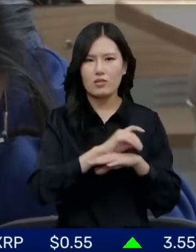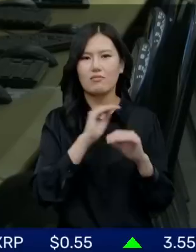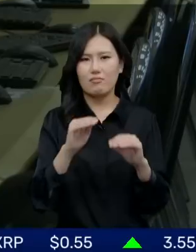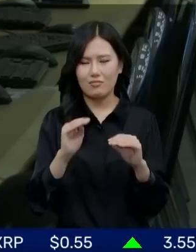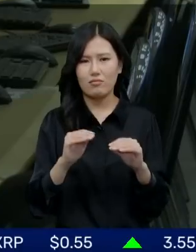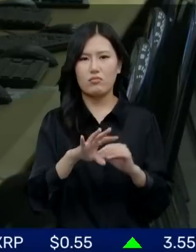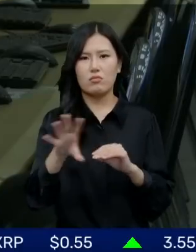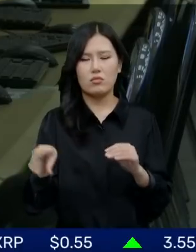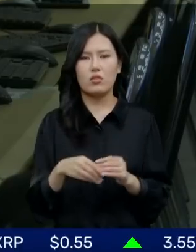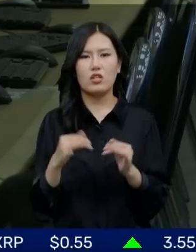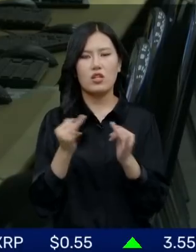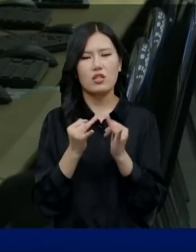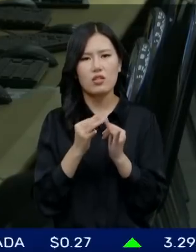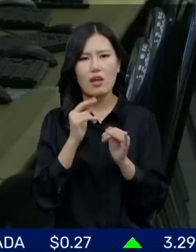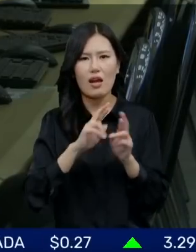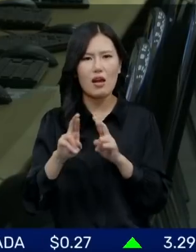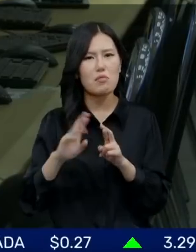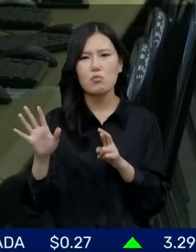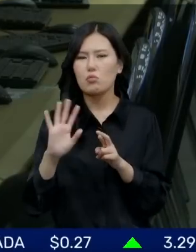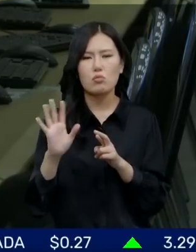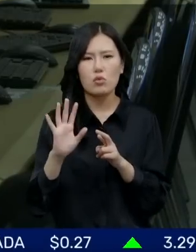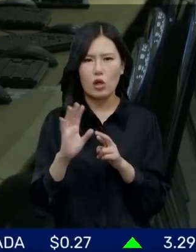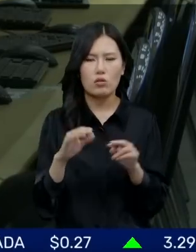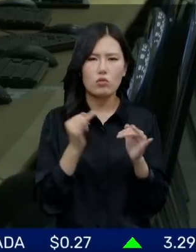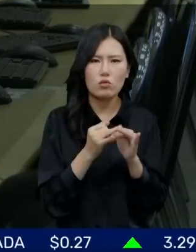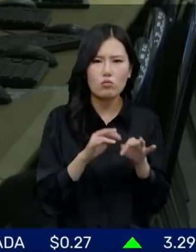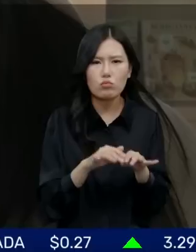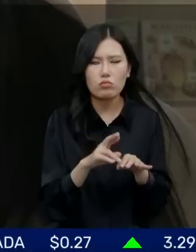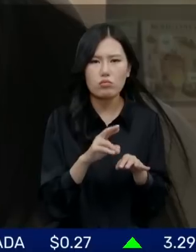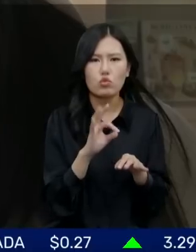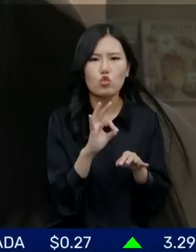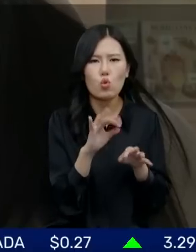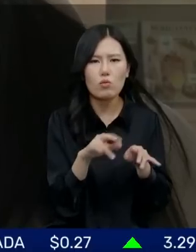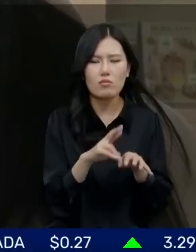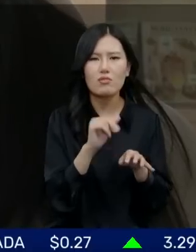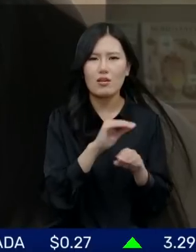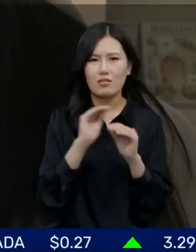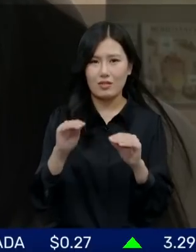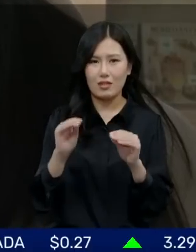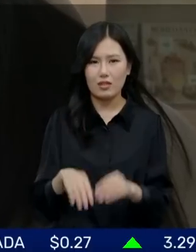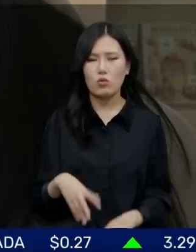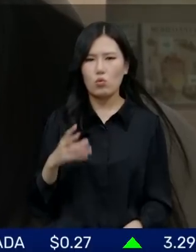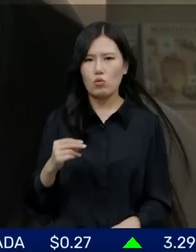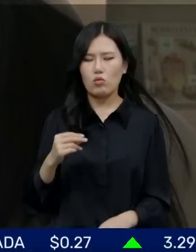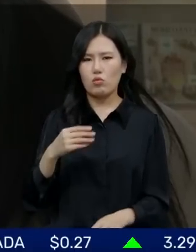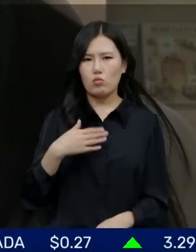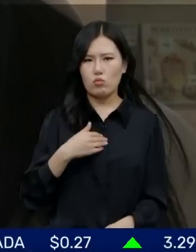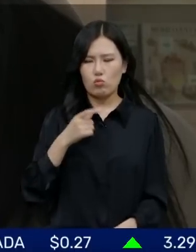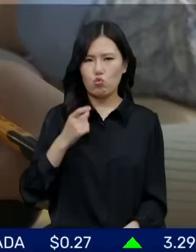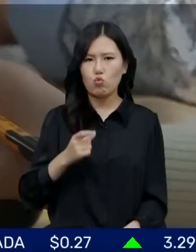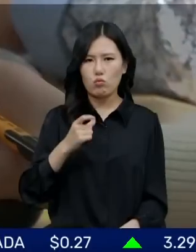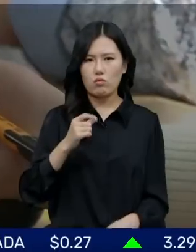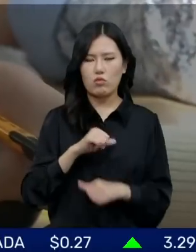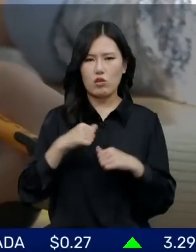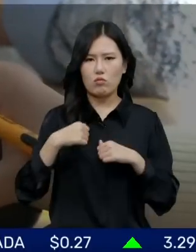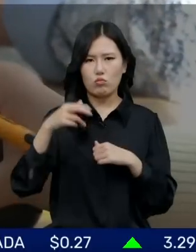цахим хэрэглээ гэхээсээ илүү шинжлэх ухааны тал руу төлхөө чиглэсэн байдаг гэлээ. За ийм зэрэгний боловсрал хичээлийн агуулгад багтаахан зүйтэй гэж